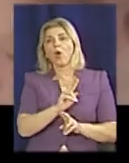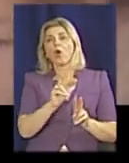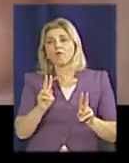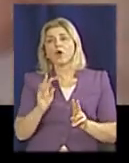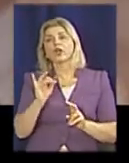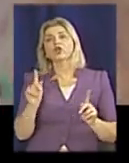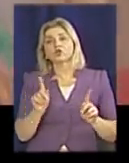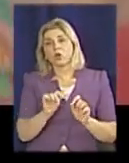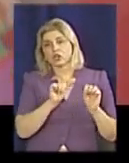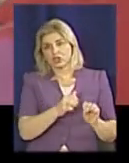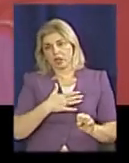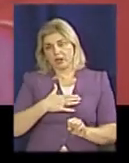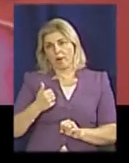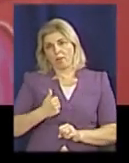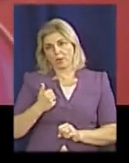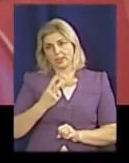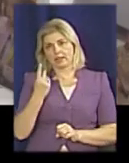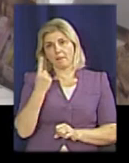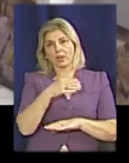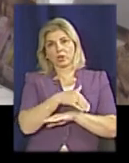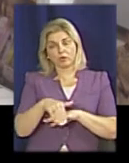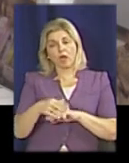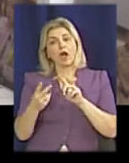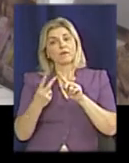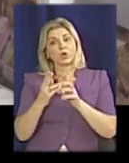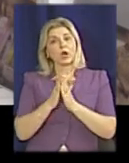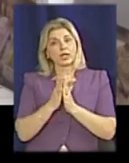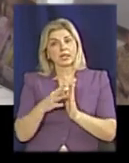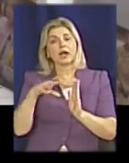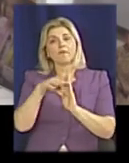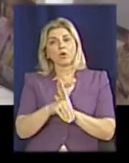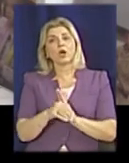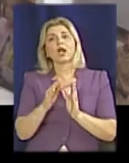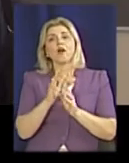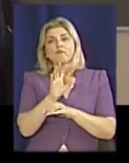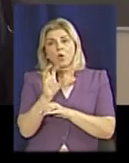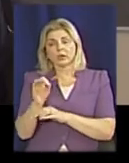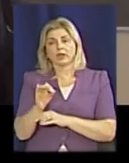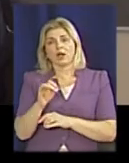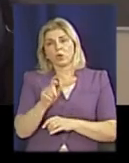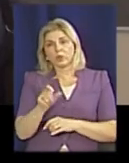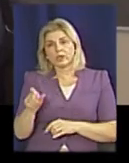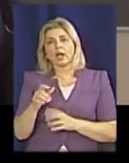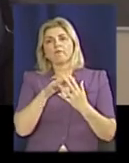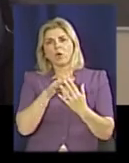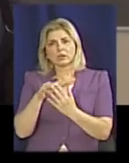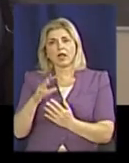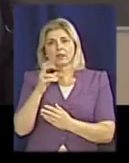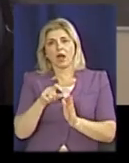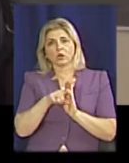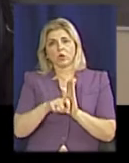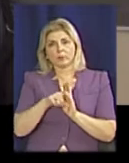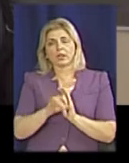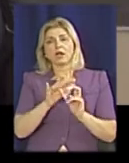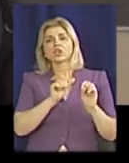що захищають наші бійці на передовій. Друга книга вібрала в себе фотографії бойових дій на Донбасі та те, як наші захисники